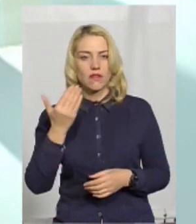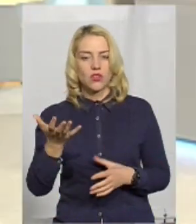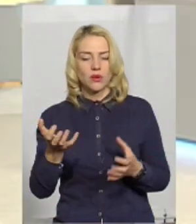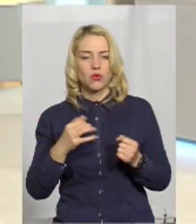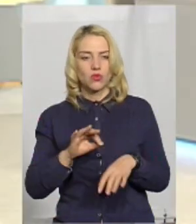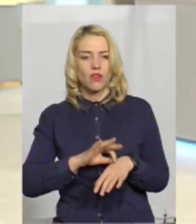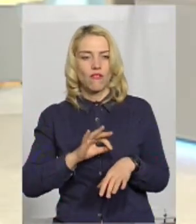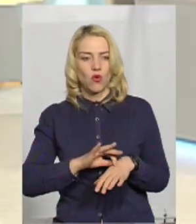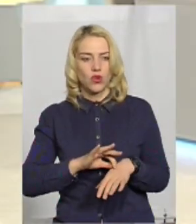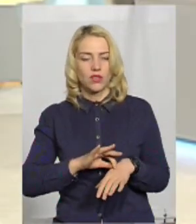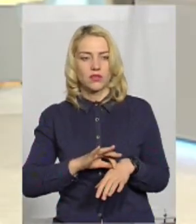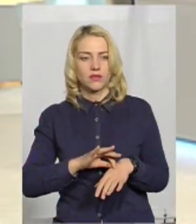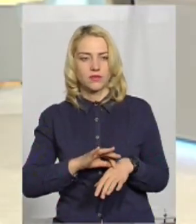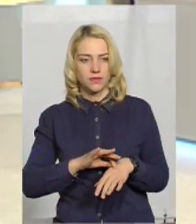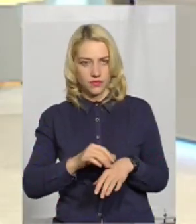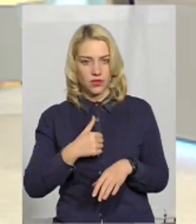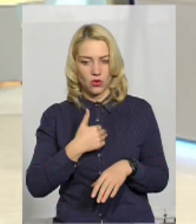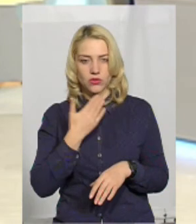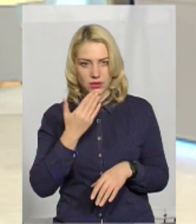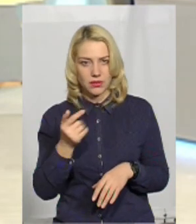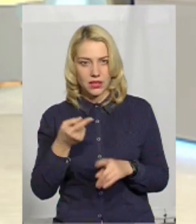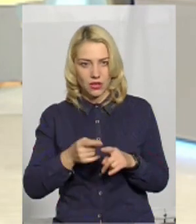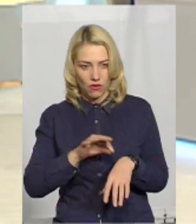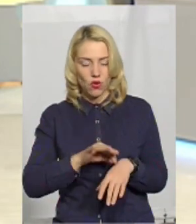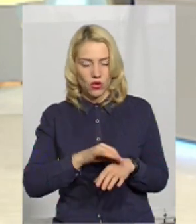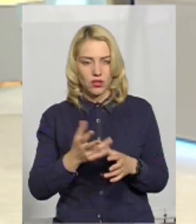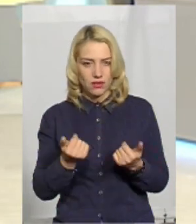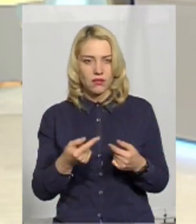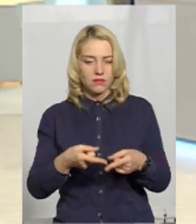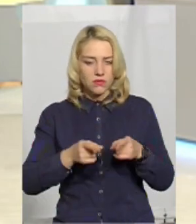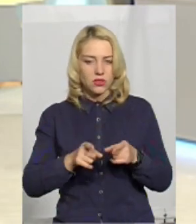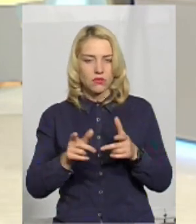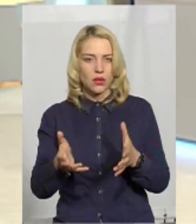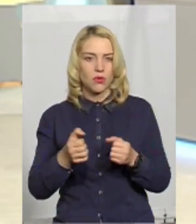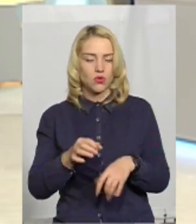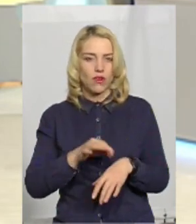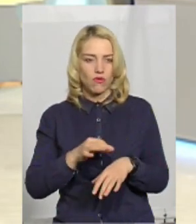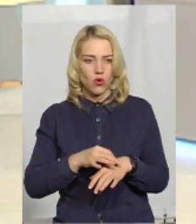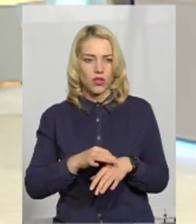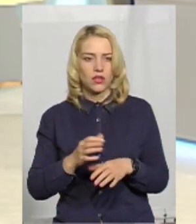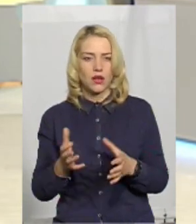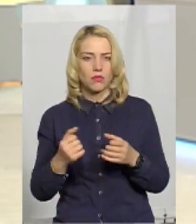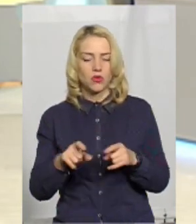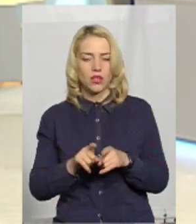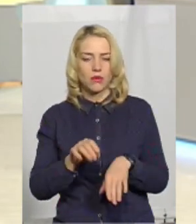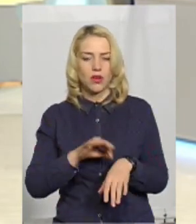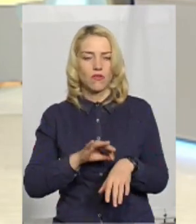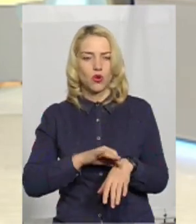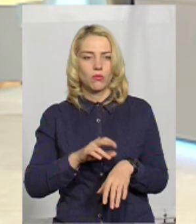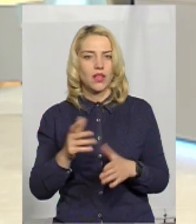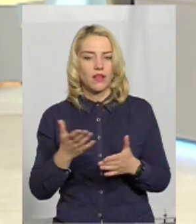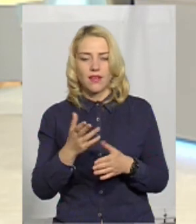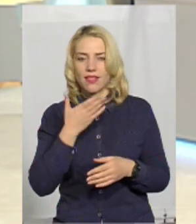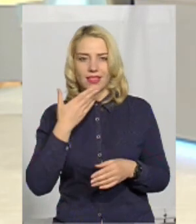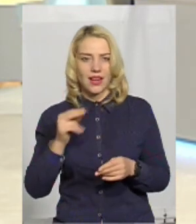беруть хворих. От я хотіла за це спитати. Так, вони беруть хворих. Вони беруть хворих, вони беруть з такими хворобами, які